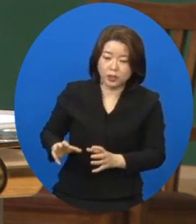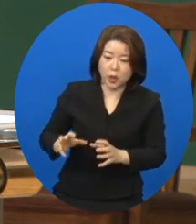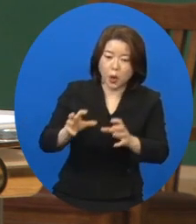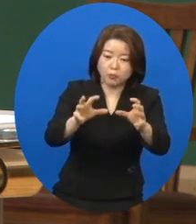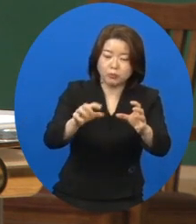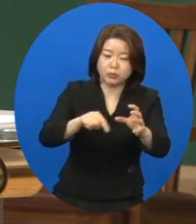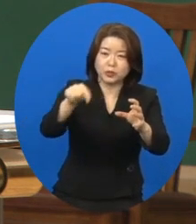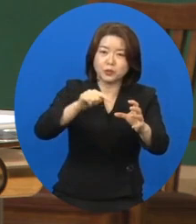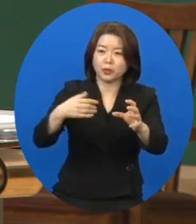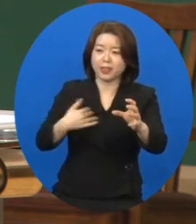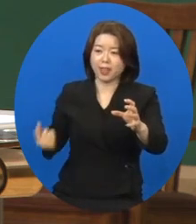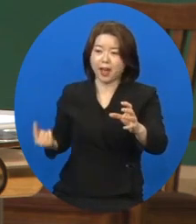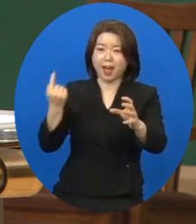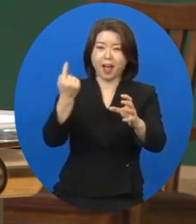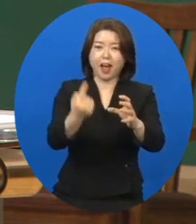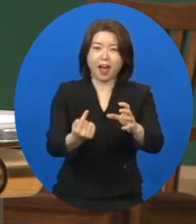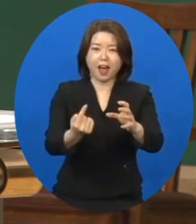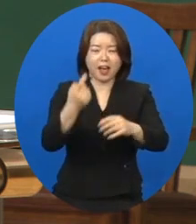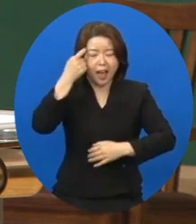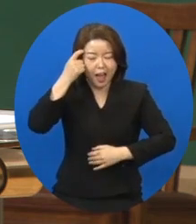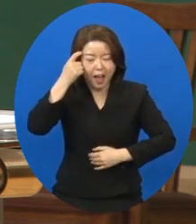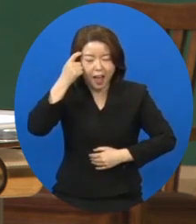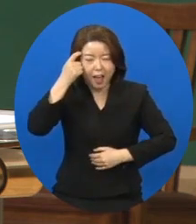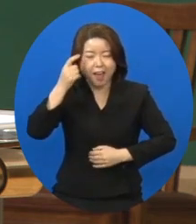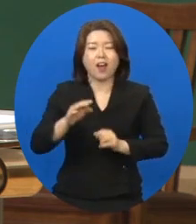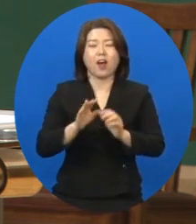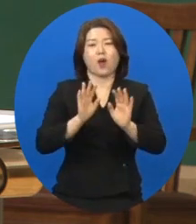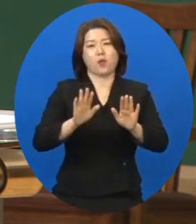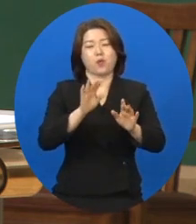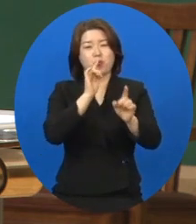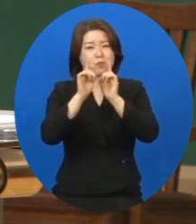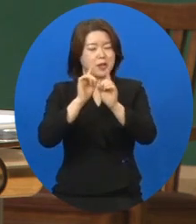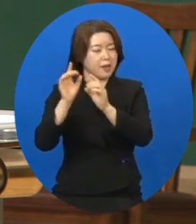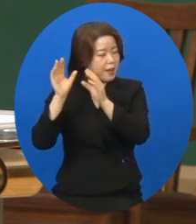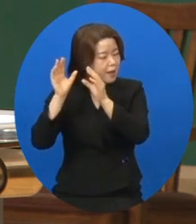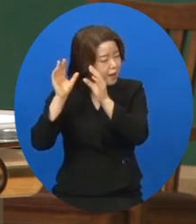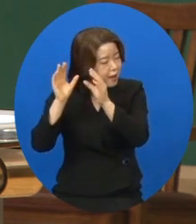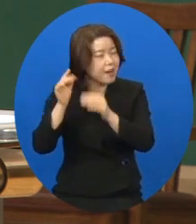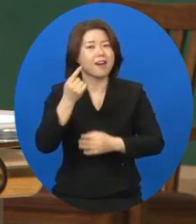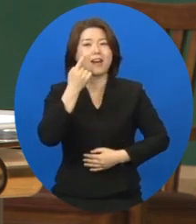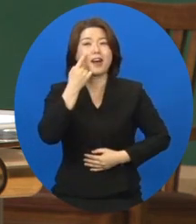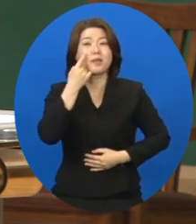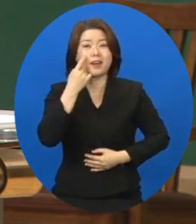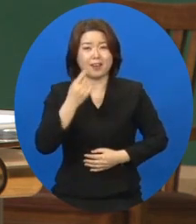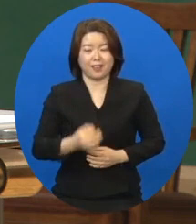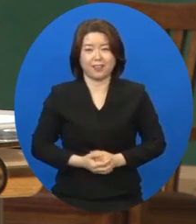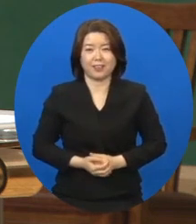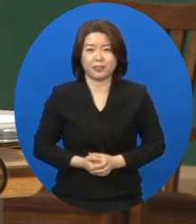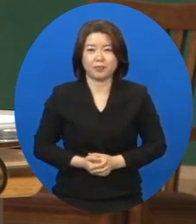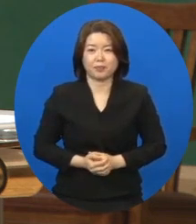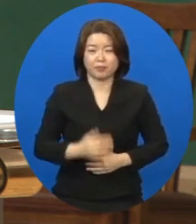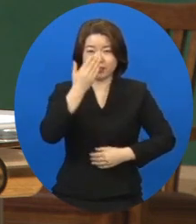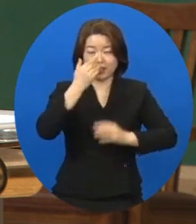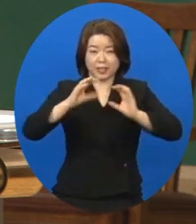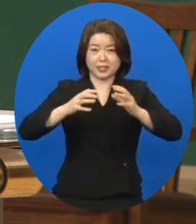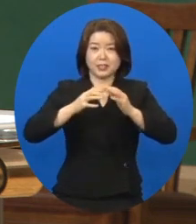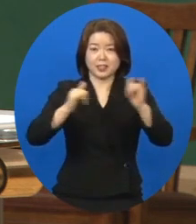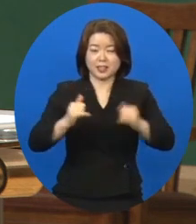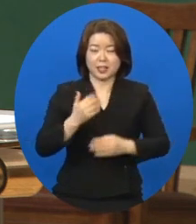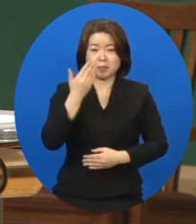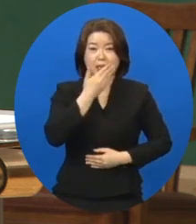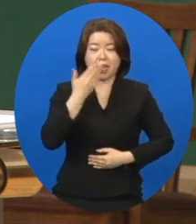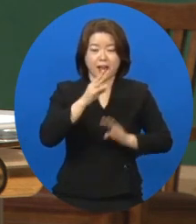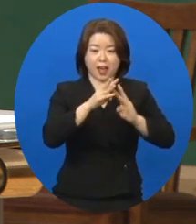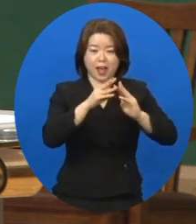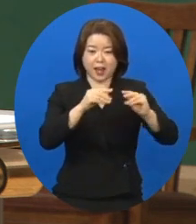한번 오늘 말씀에 귀 기울여 보시기를 바랍니다. 이스라엘 백성들이 가나안 땅 들어가는 일이